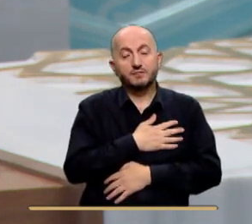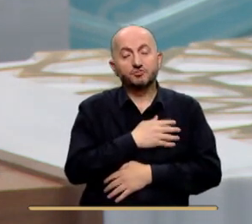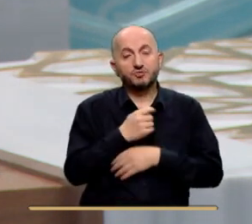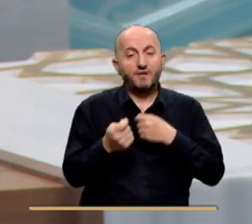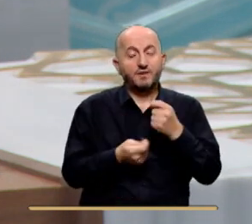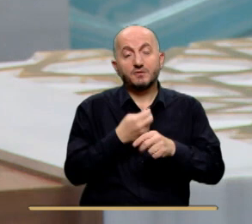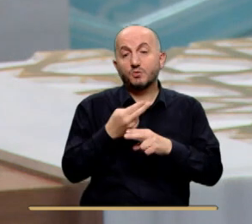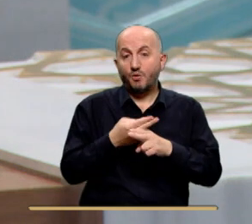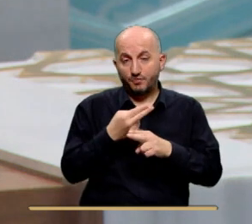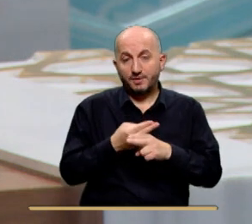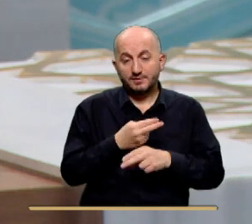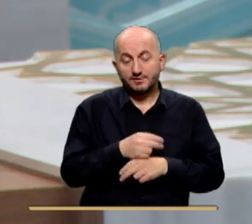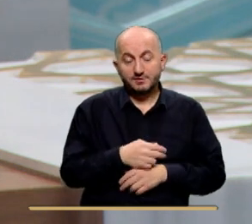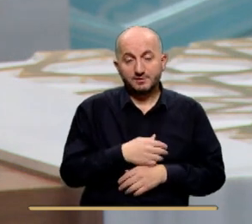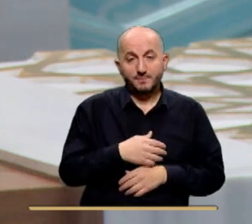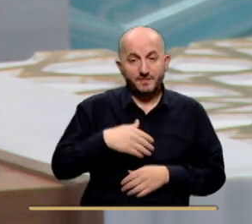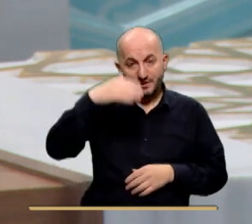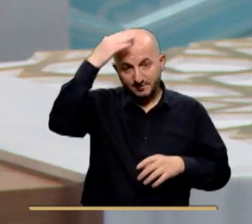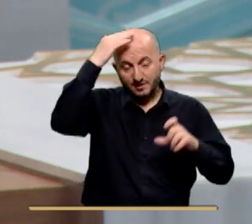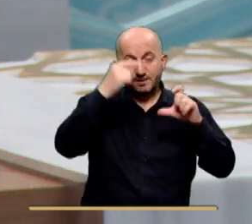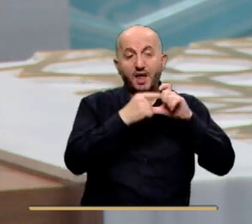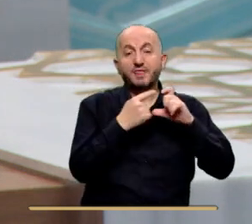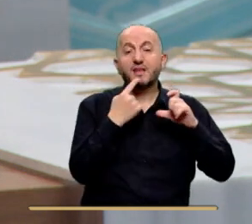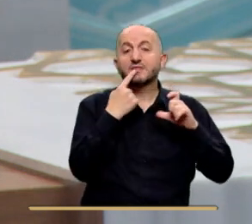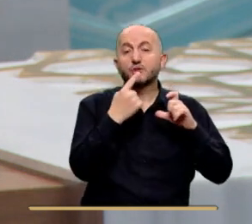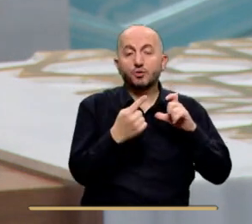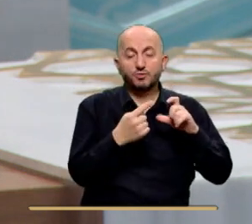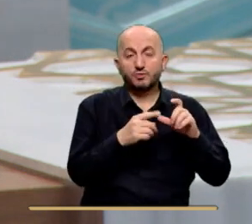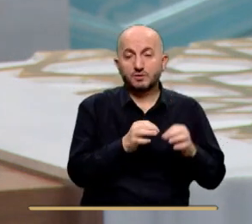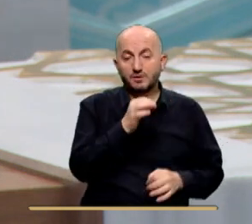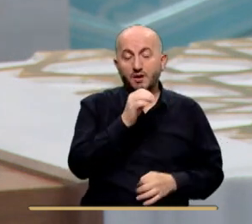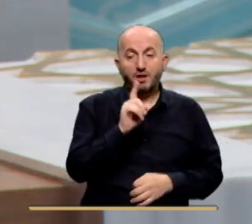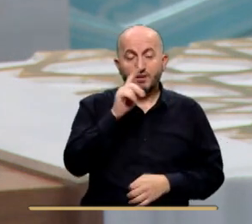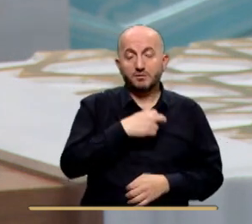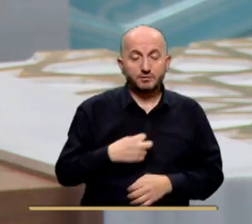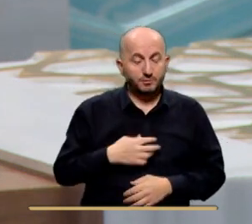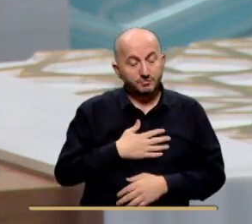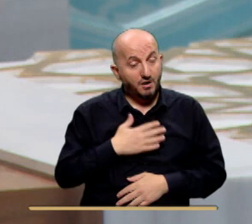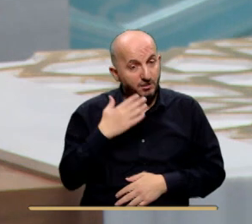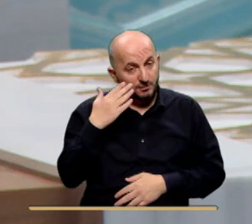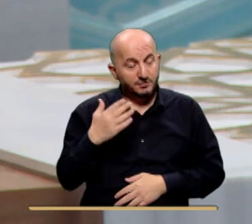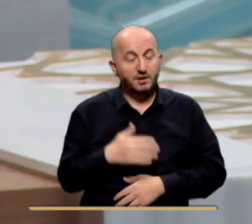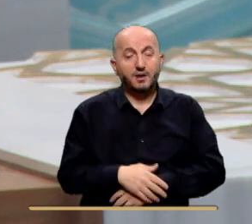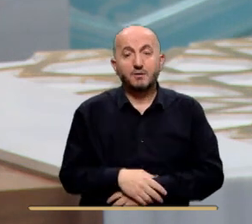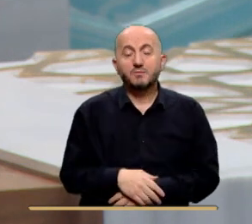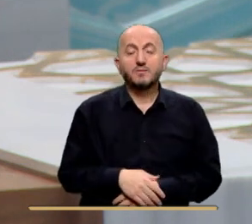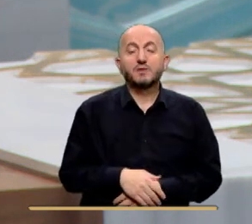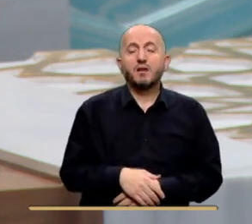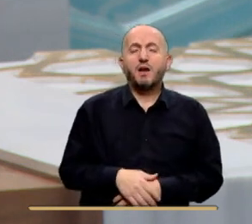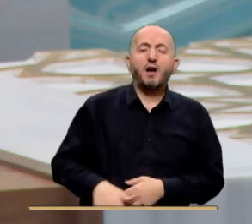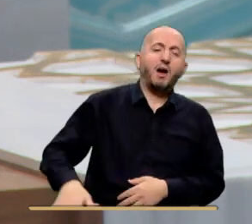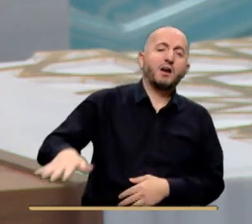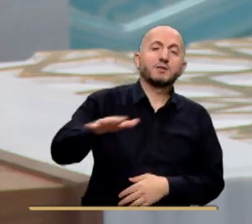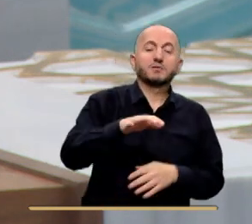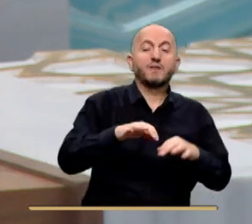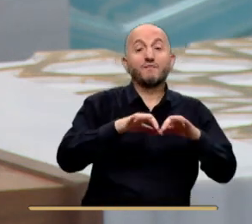davranış modelidir. Hazreti Enes diyor ki, Allah Resulü sallallahu aleyhi ve sellem adeta herkese ayrı